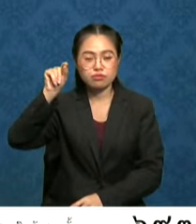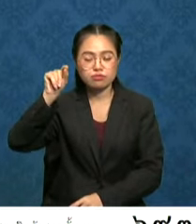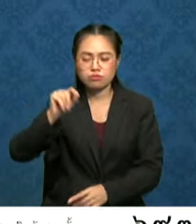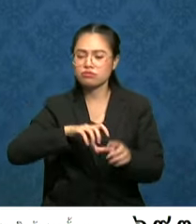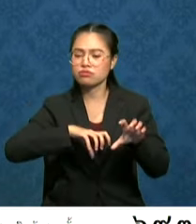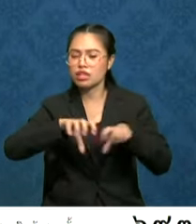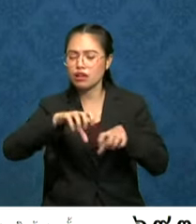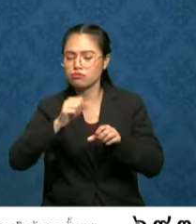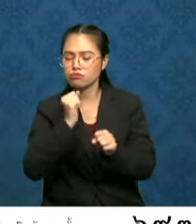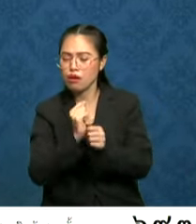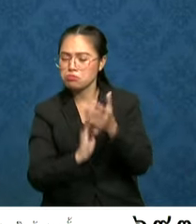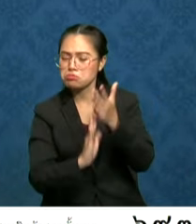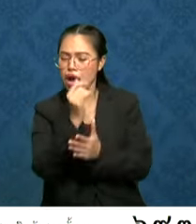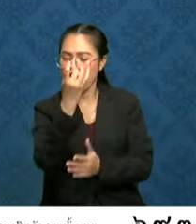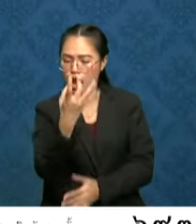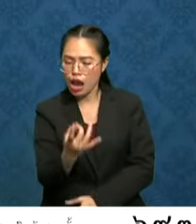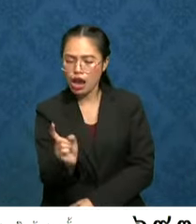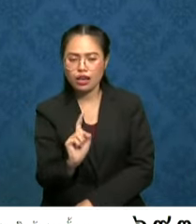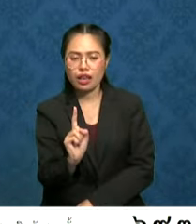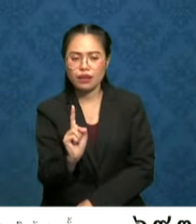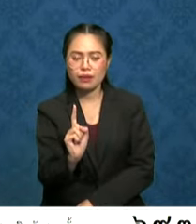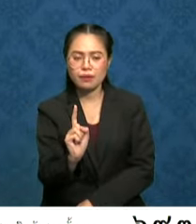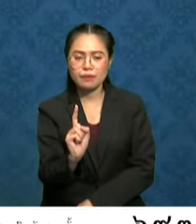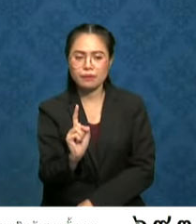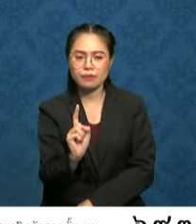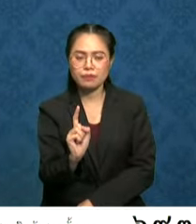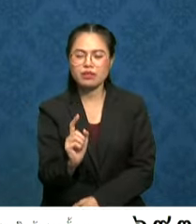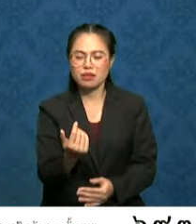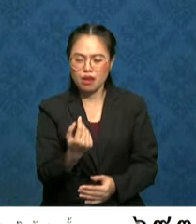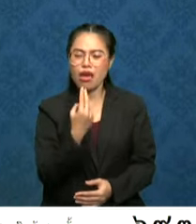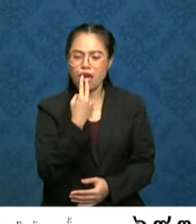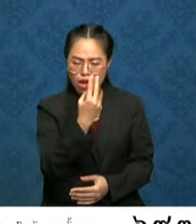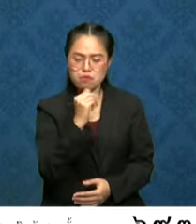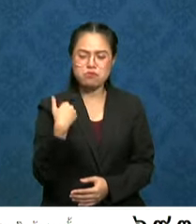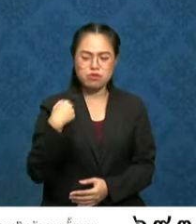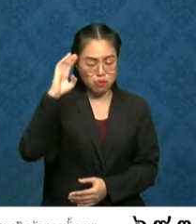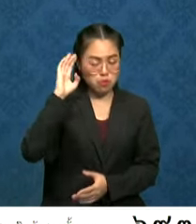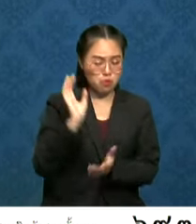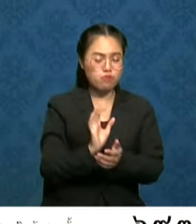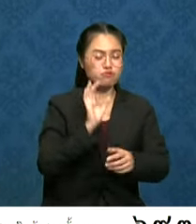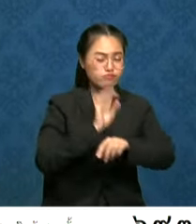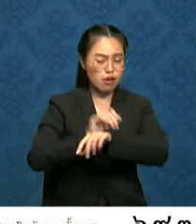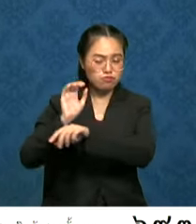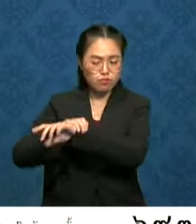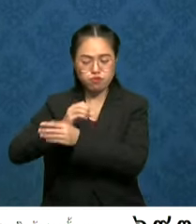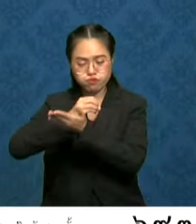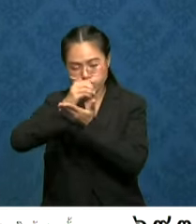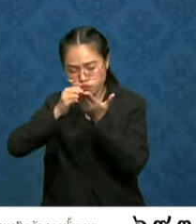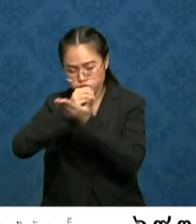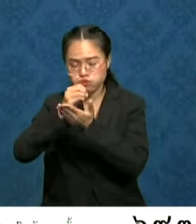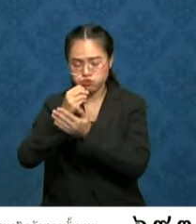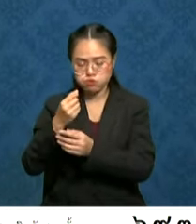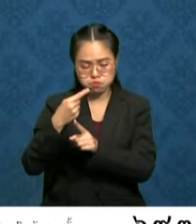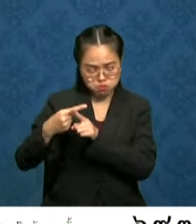ผลเป็นรูปธรรมบ้างสิ่งที่มีแนวโน้มเพิ่มขึ้นครับก็คือจำนวนคดีเกี่ยวข้องกับยาเสพติดและการครอบครองไว้